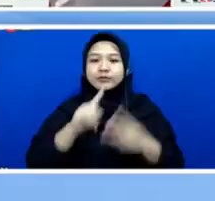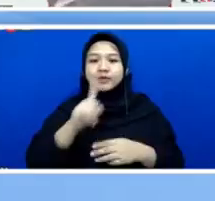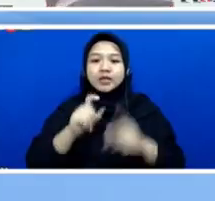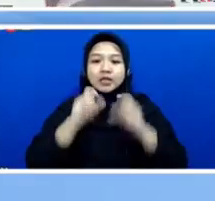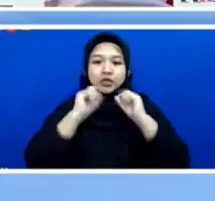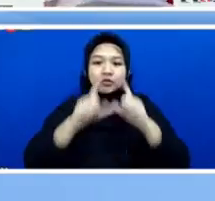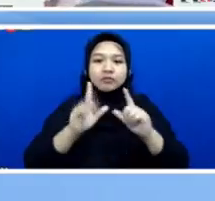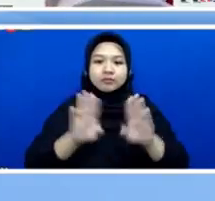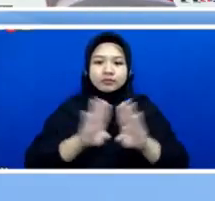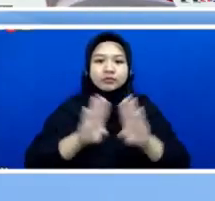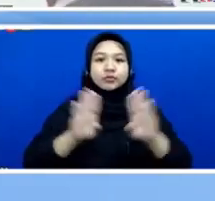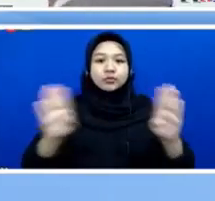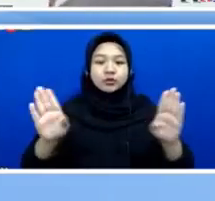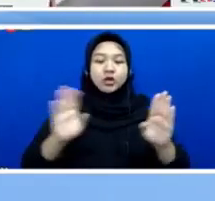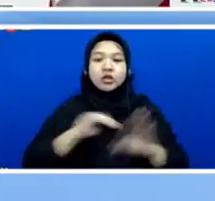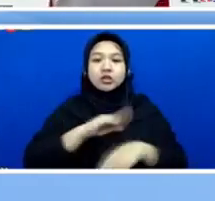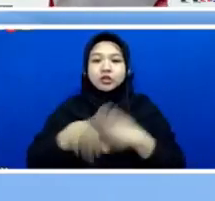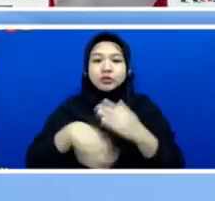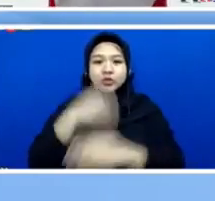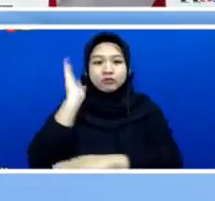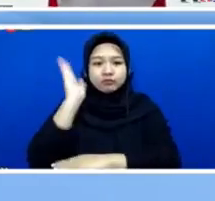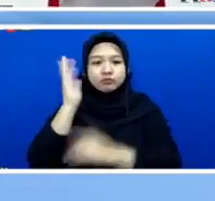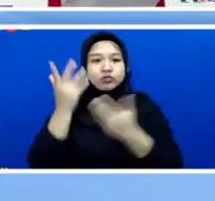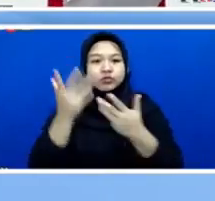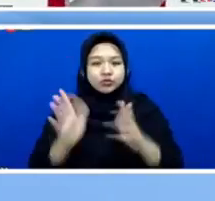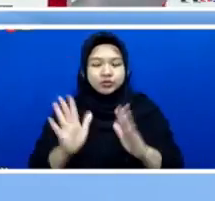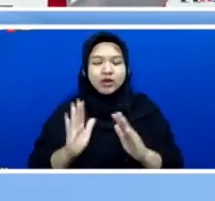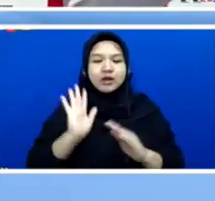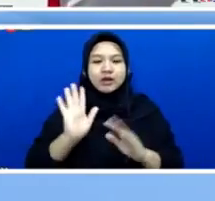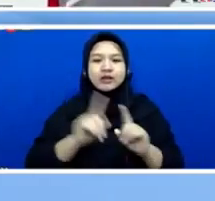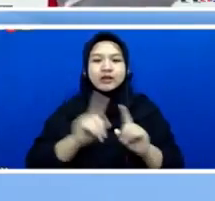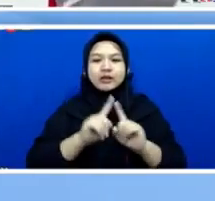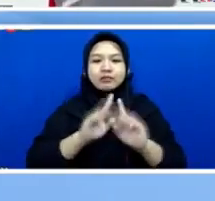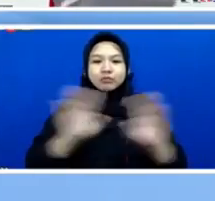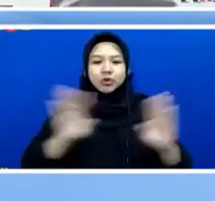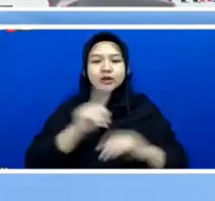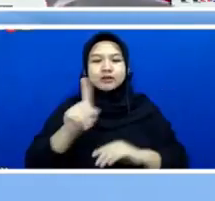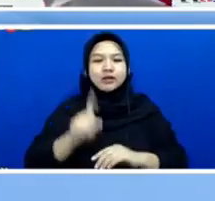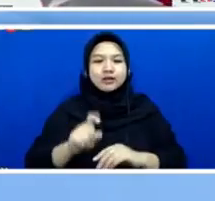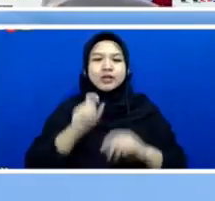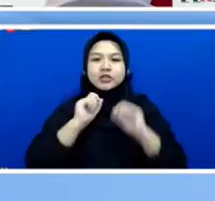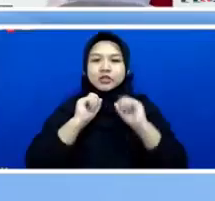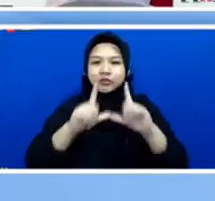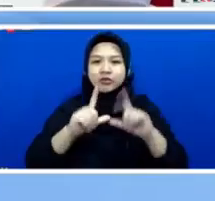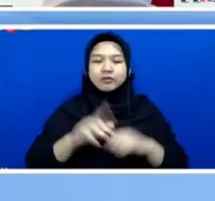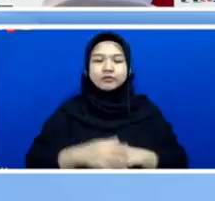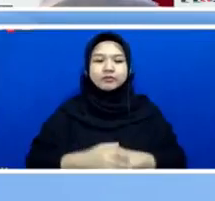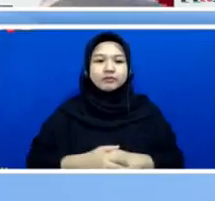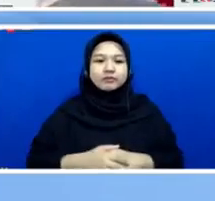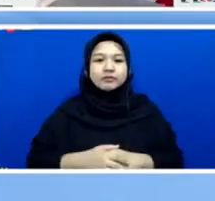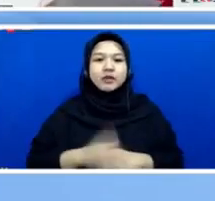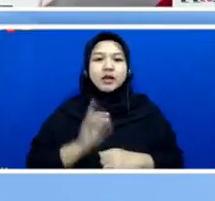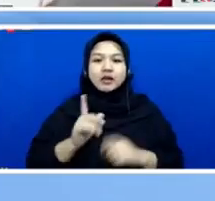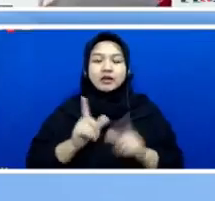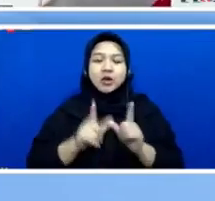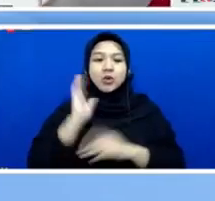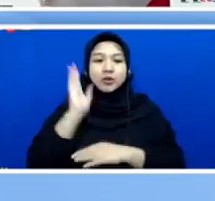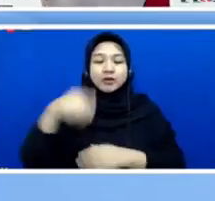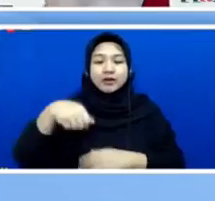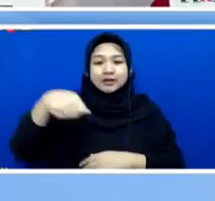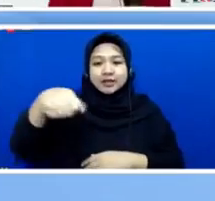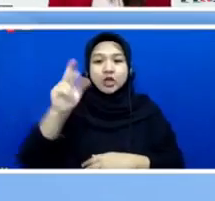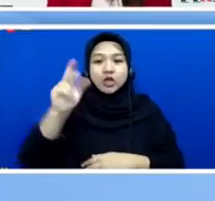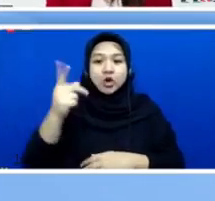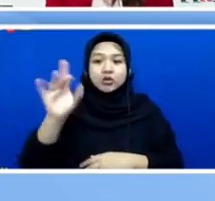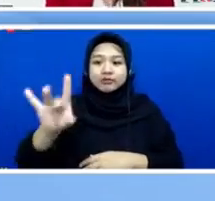dibuka setelah seluruh pembicara menyampaikan materinya. Dan nanti juga akan ada webinar kit untuk penanya yang terpilih